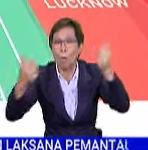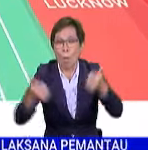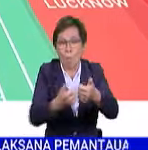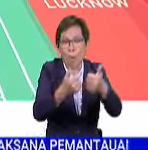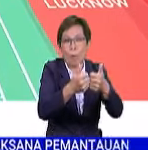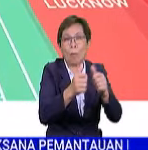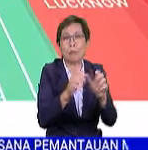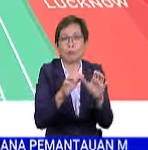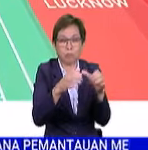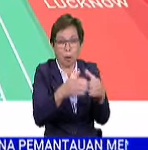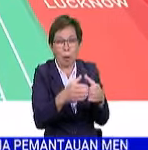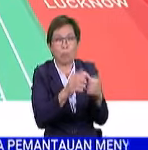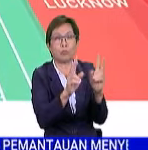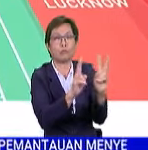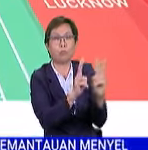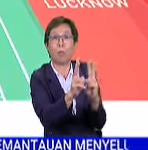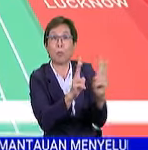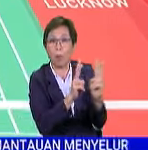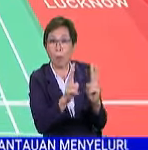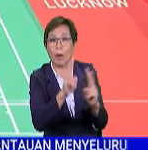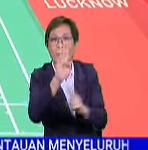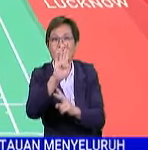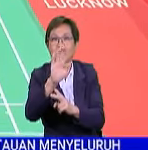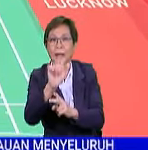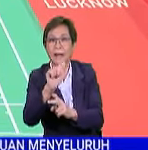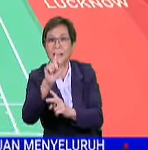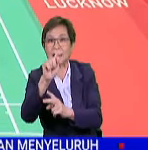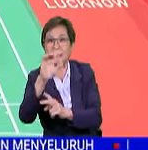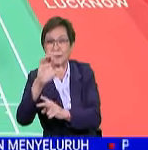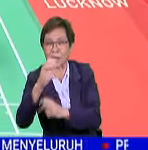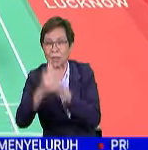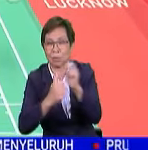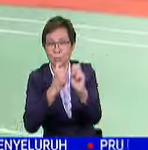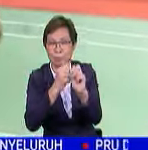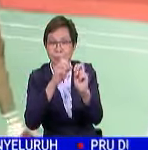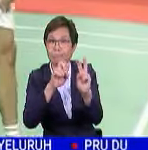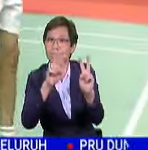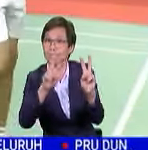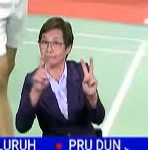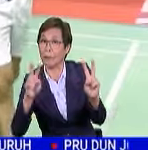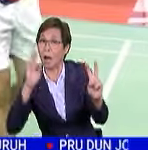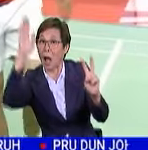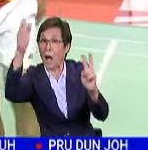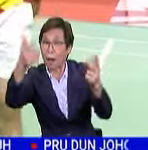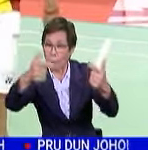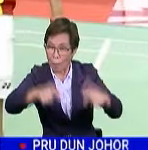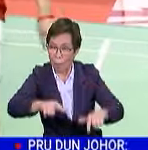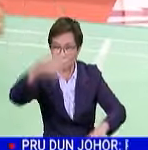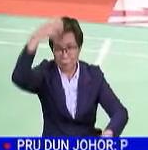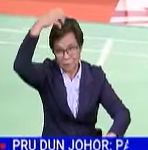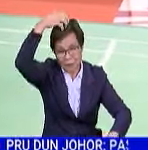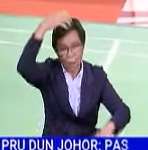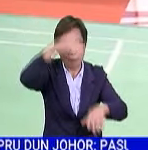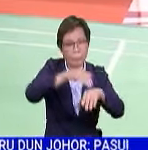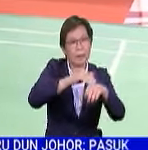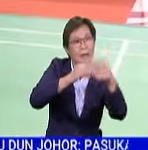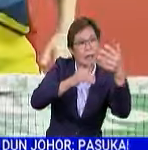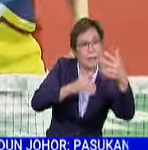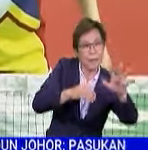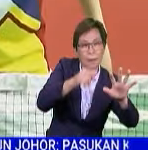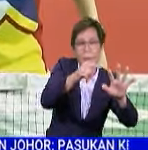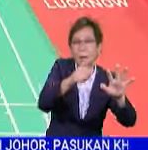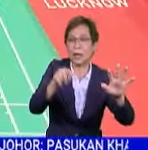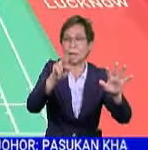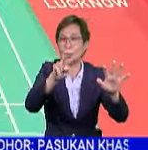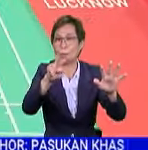kejohanan berpasukan Badminton Asia BATC 2022 yang akan berlangsung di Selangor pada 15